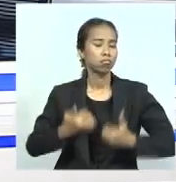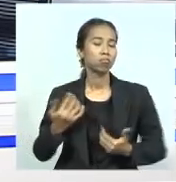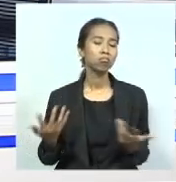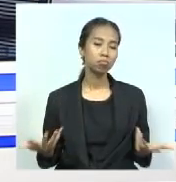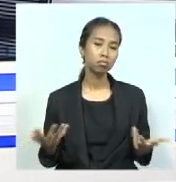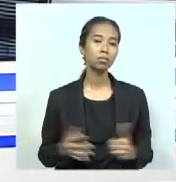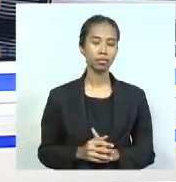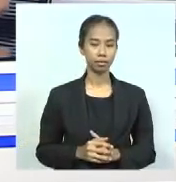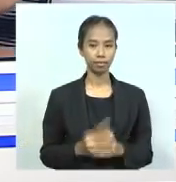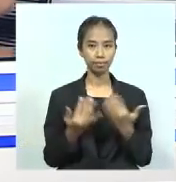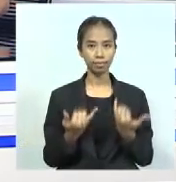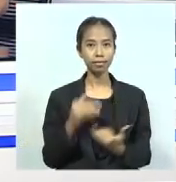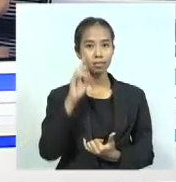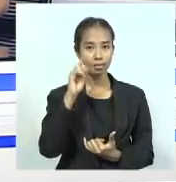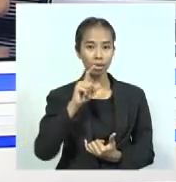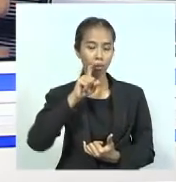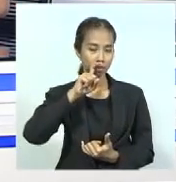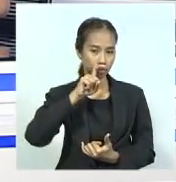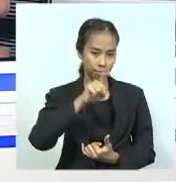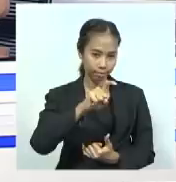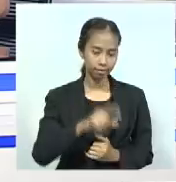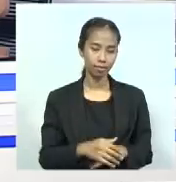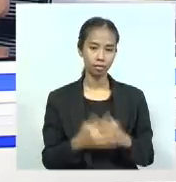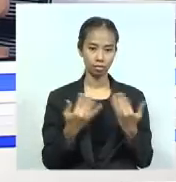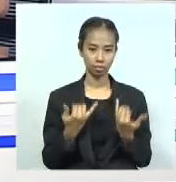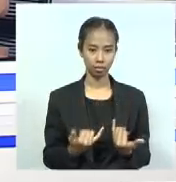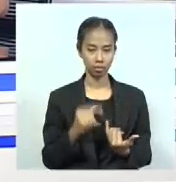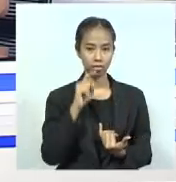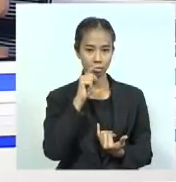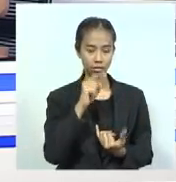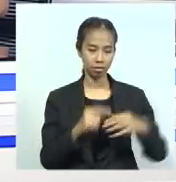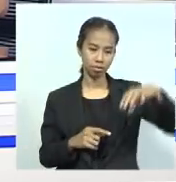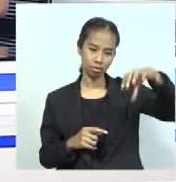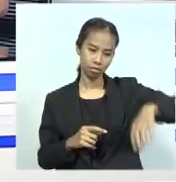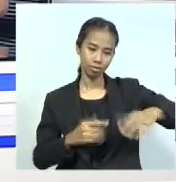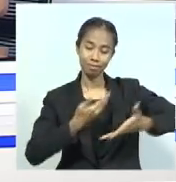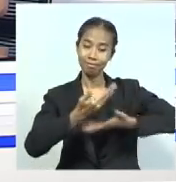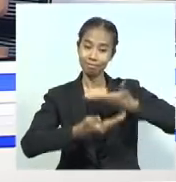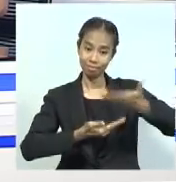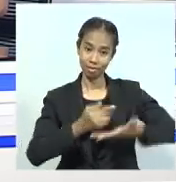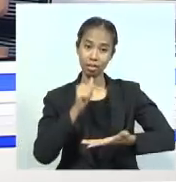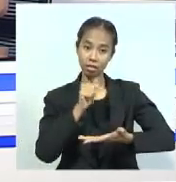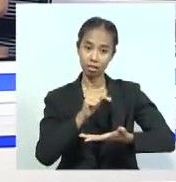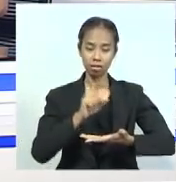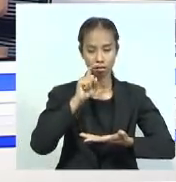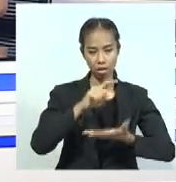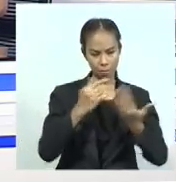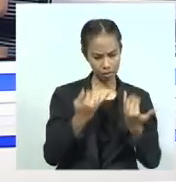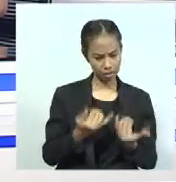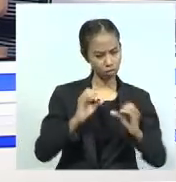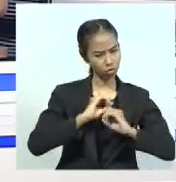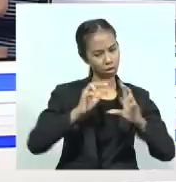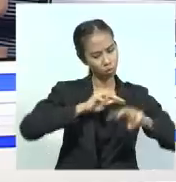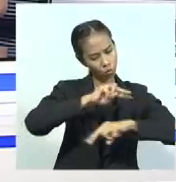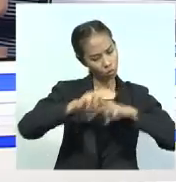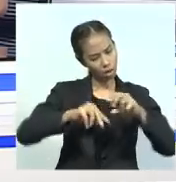คะในเรื่องนี้ผู้สื่อข่าวก็เลยไปสอบถามเช่นเดียวกันนะคะซึ่งไปถามกับกรมการค้าภายในว่าเรื่องนี้เรามีความชัดเจน